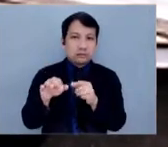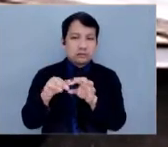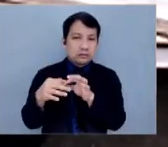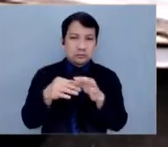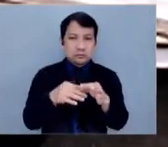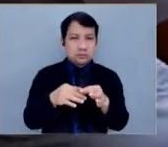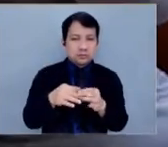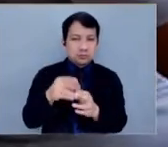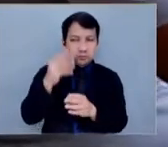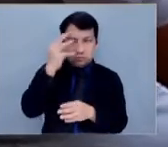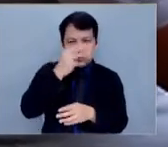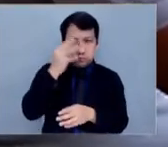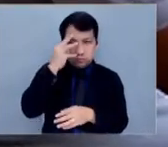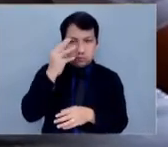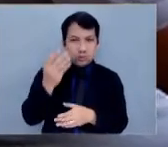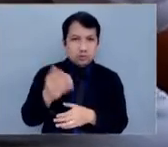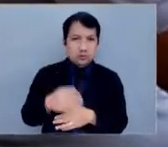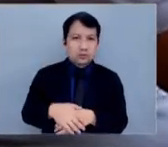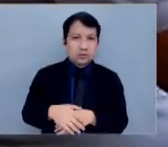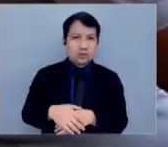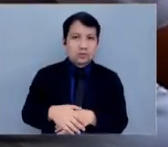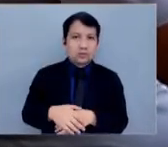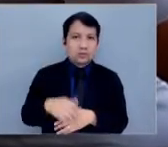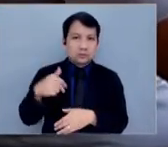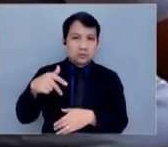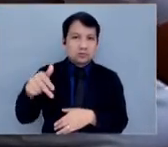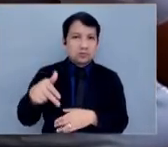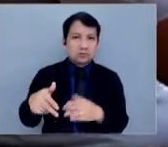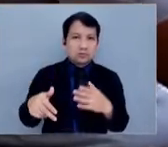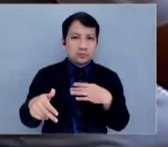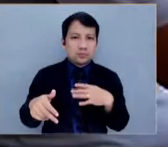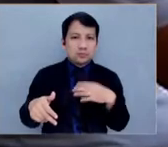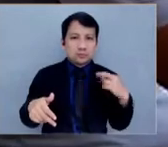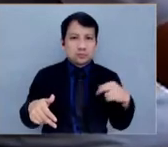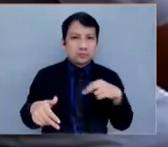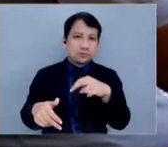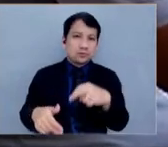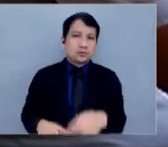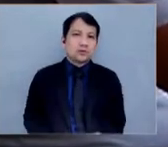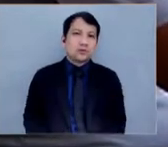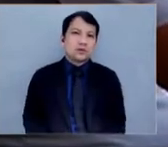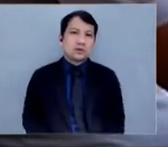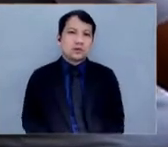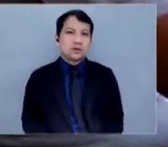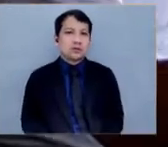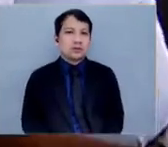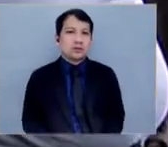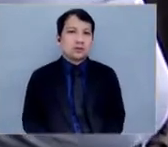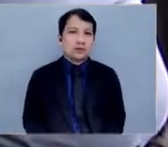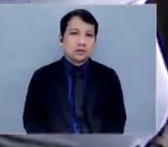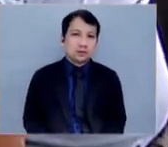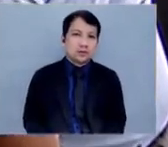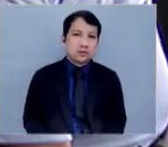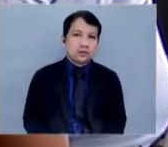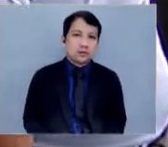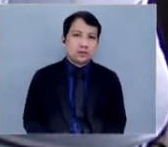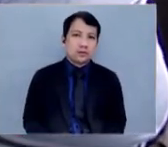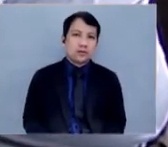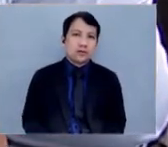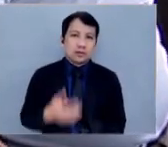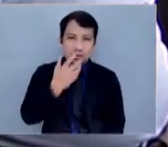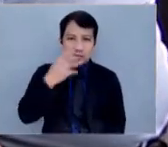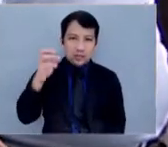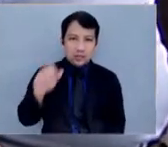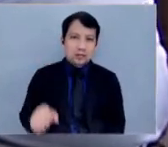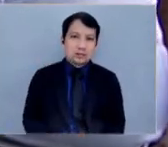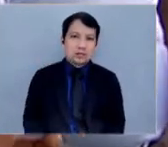na mangamba. Sanay naman po maglawad. Lalakarin na lang. Oh. Iba hassle yun. Minsan lang po, pag ano, mainit.